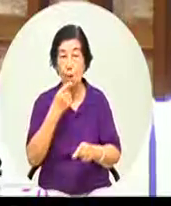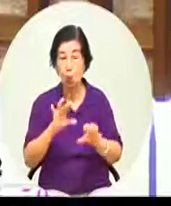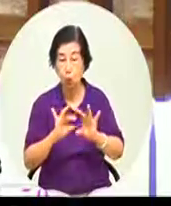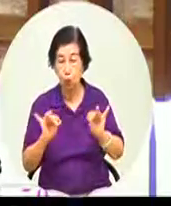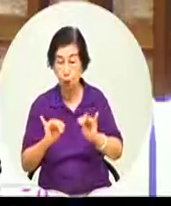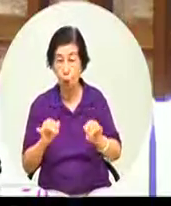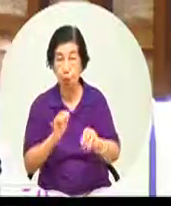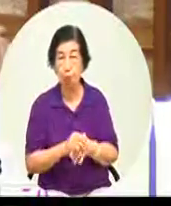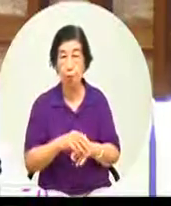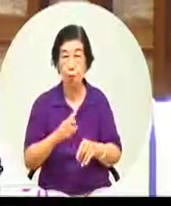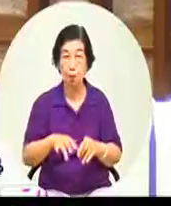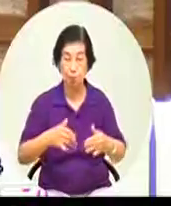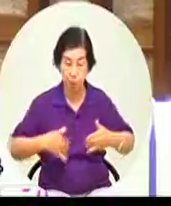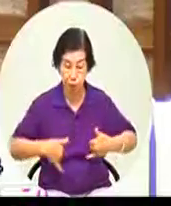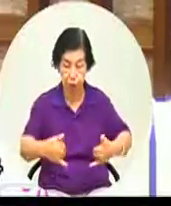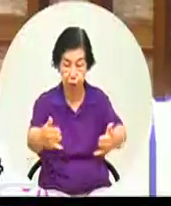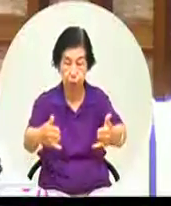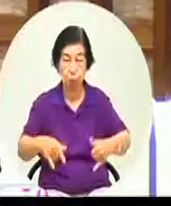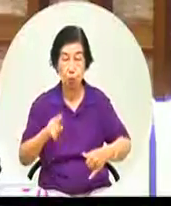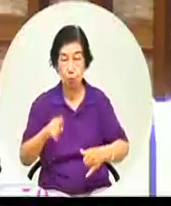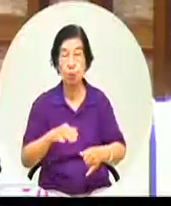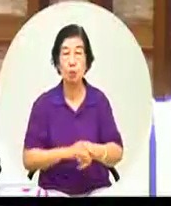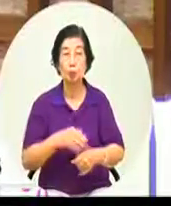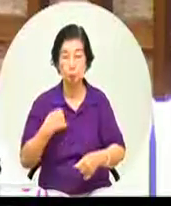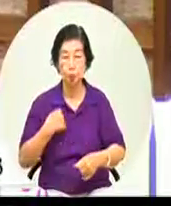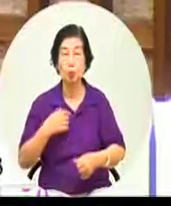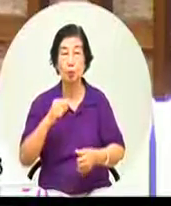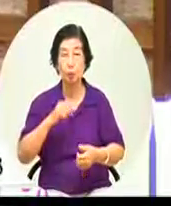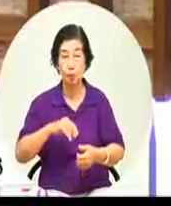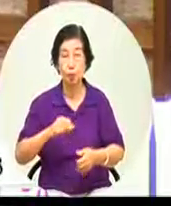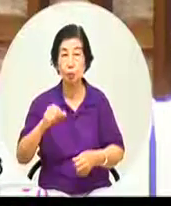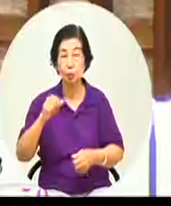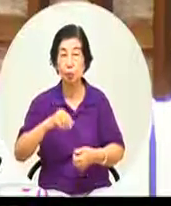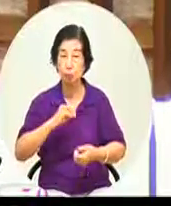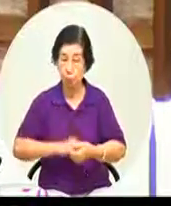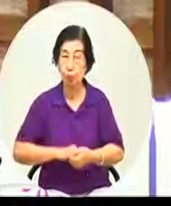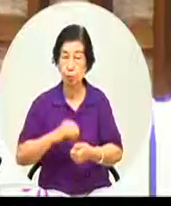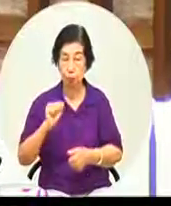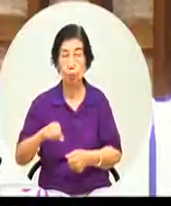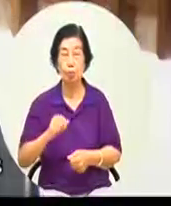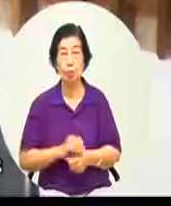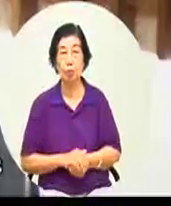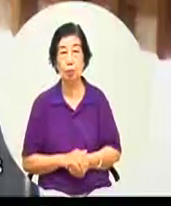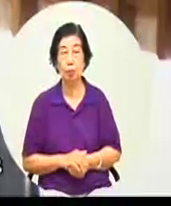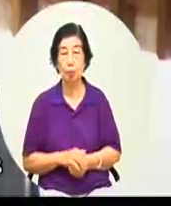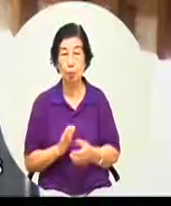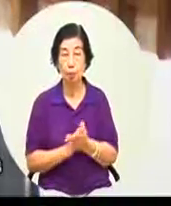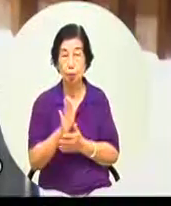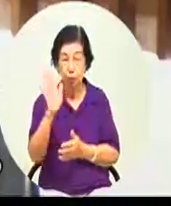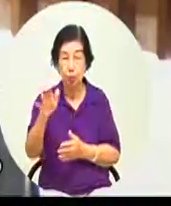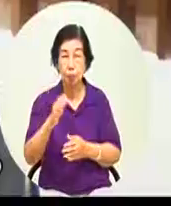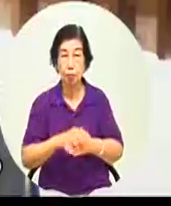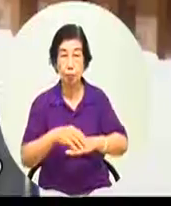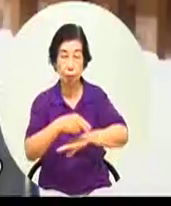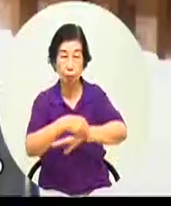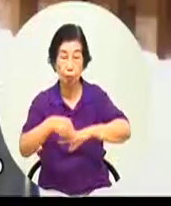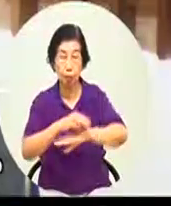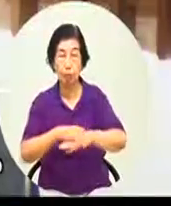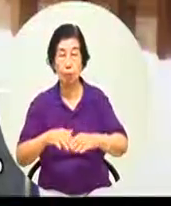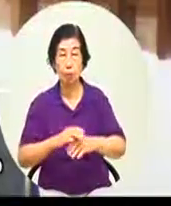弄巷道，这个都给予肯定啦尤其在未来现在还在继续规划的就是国道